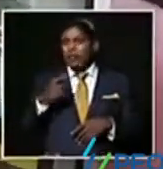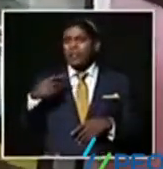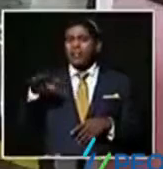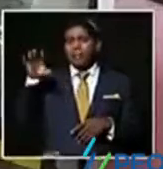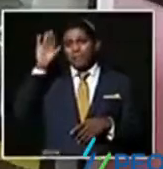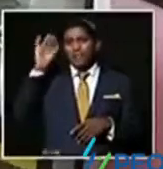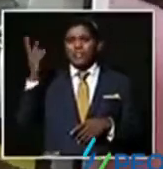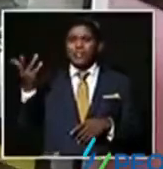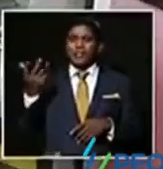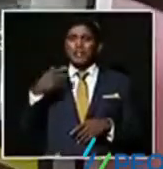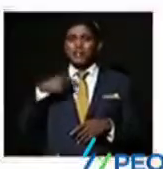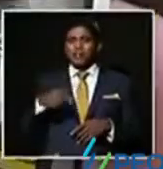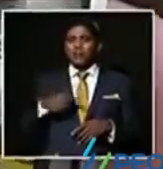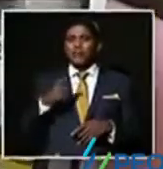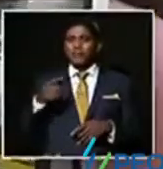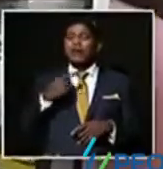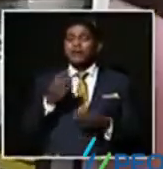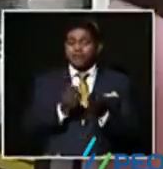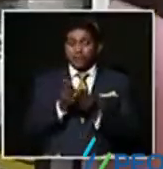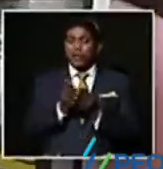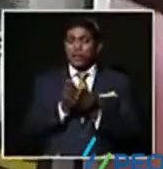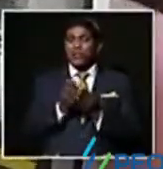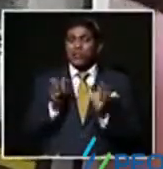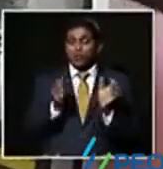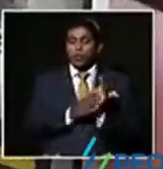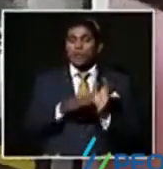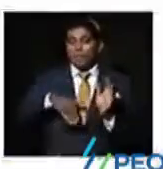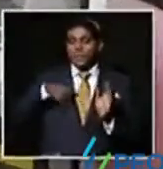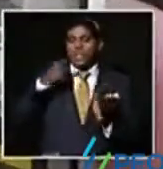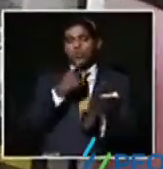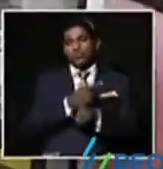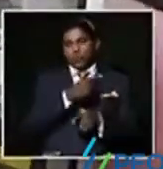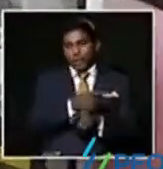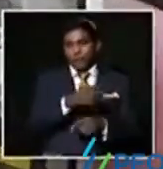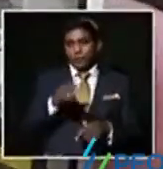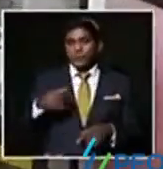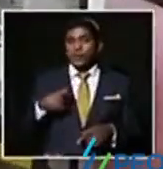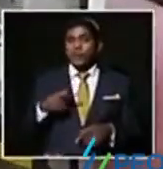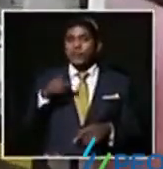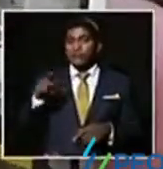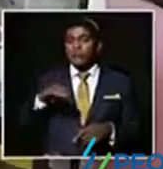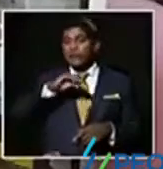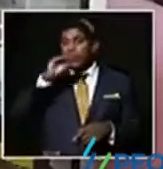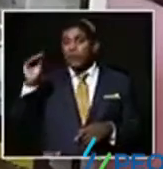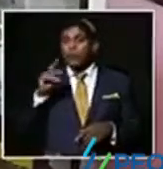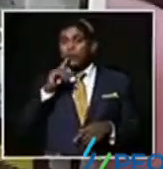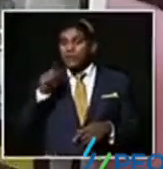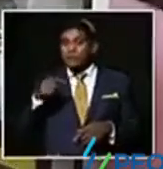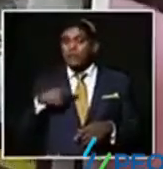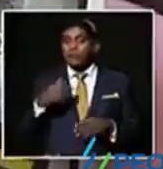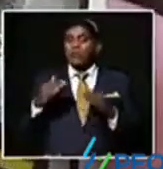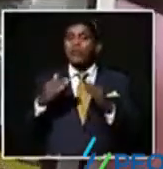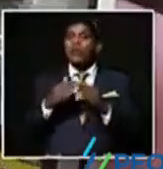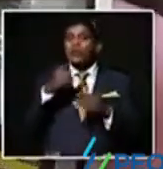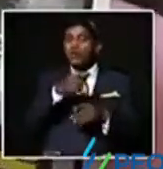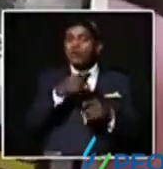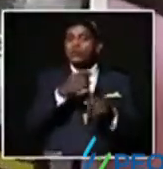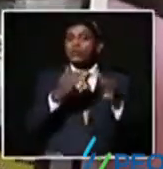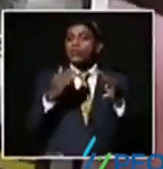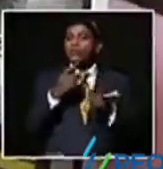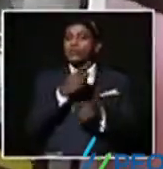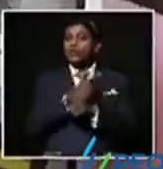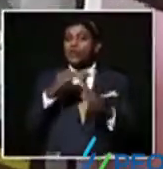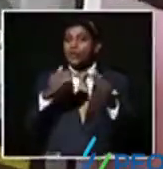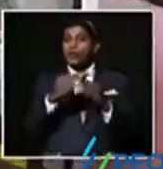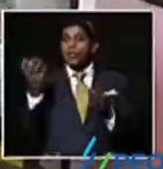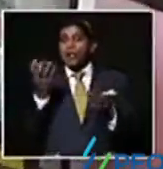ඔහු පාසලේ විනය කමිටුවේ ප්‍රධානියා. ඔහු නිවසට ගිය පසු මේ ඕලෙවල් ළමයි එක්ක පිටකට්ටියක් ගුරුවරයාගේ නිවසට ගල් ගහලා තියෙනවා. ඒ වෙලාවේ